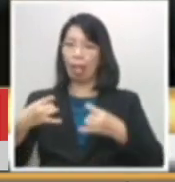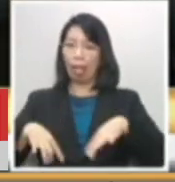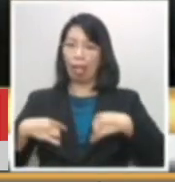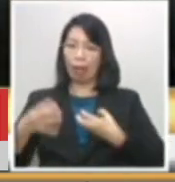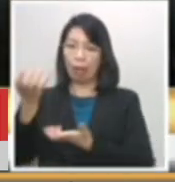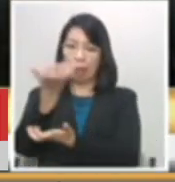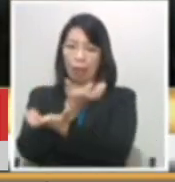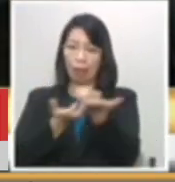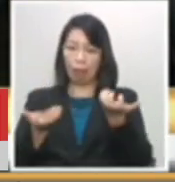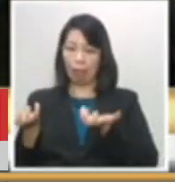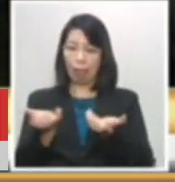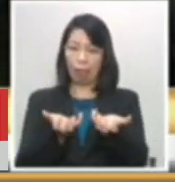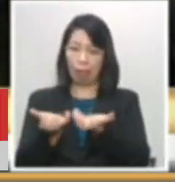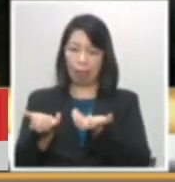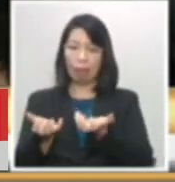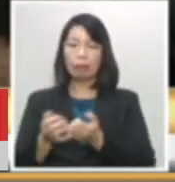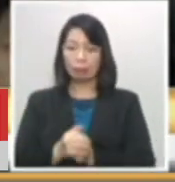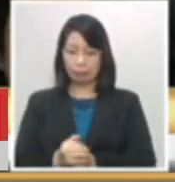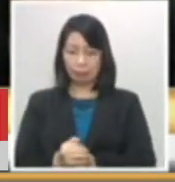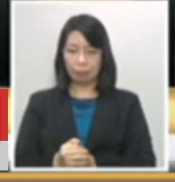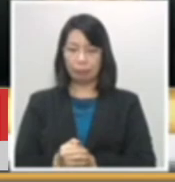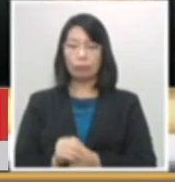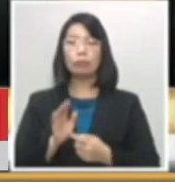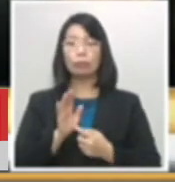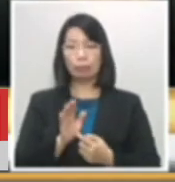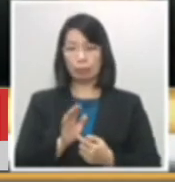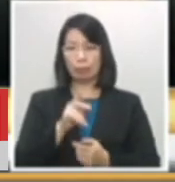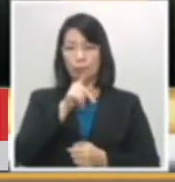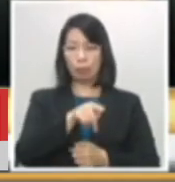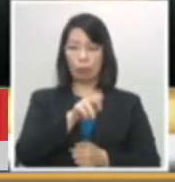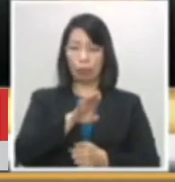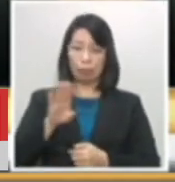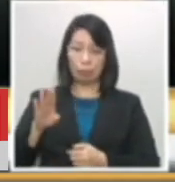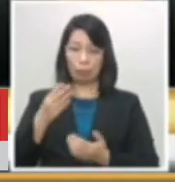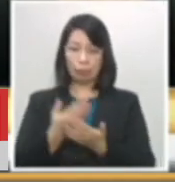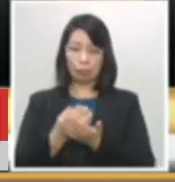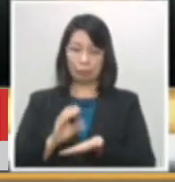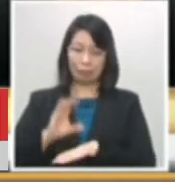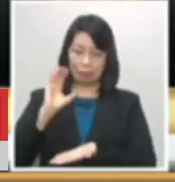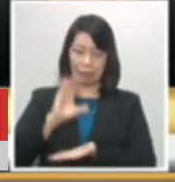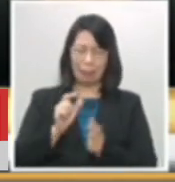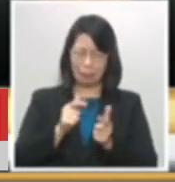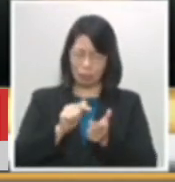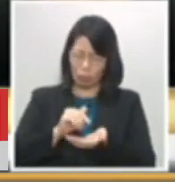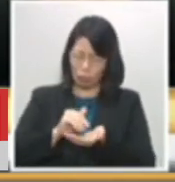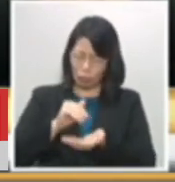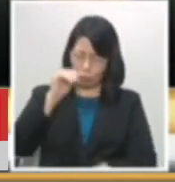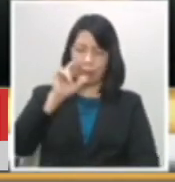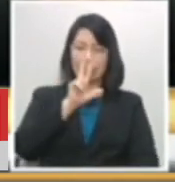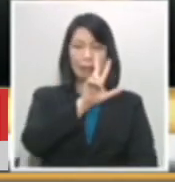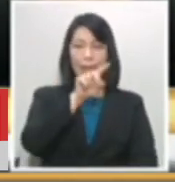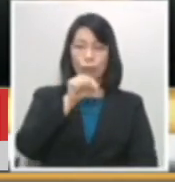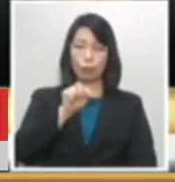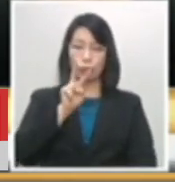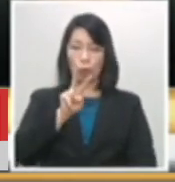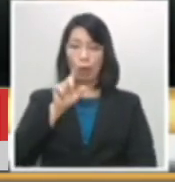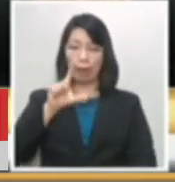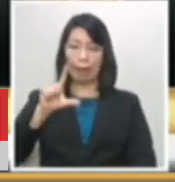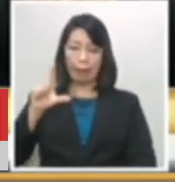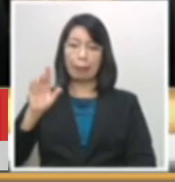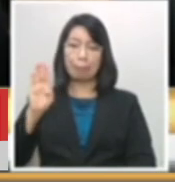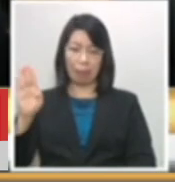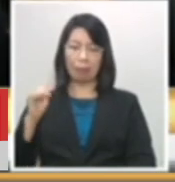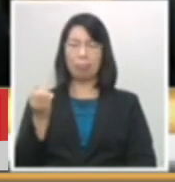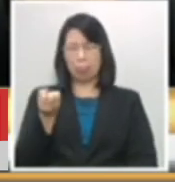ร่างพระราชบัญญัติรายจ่ายฉบับนี้วงเงินสูงครับ 3.2 ล้านล้านบาท